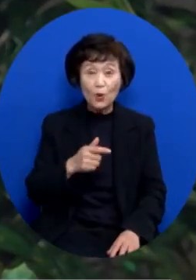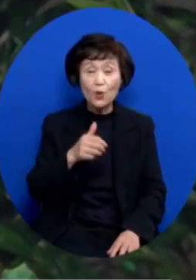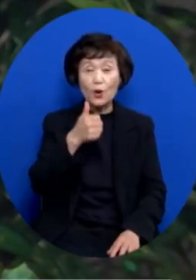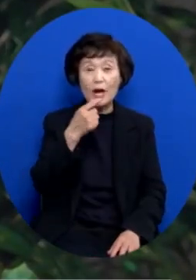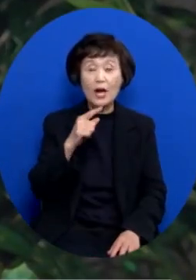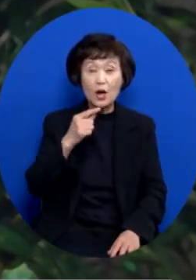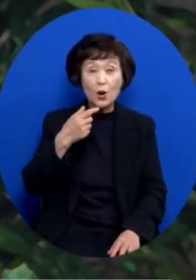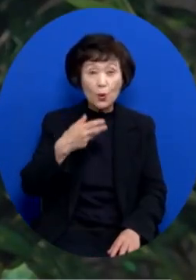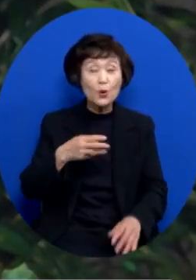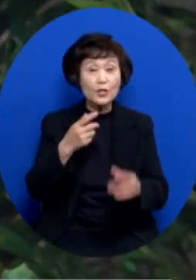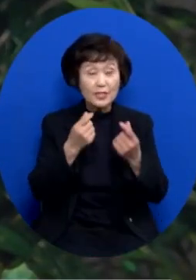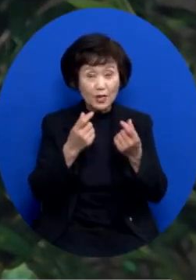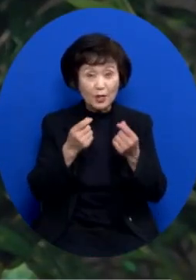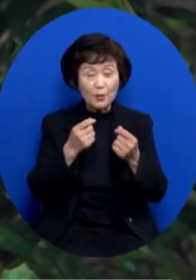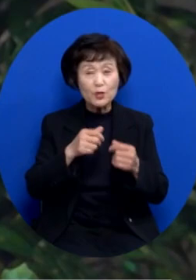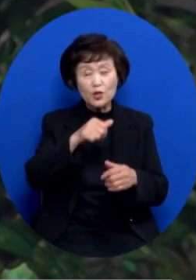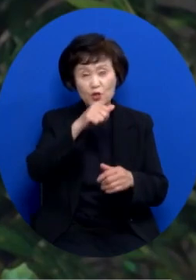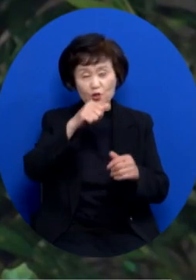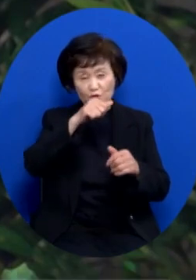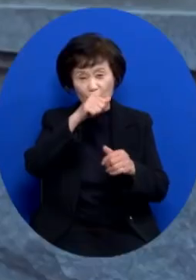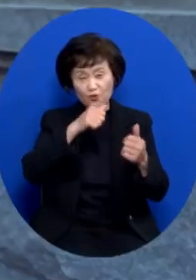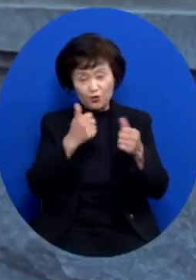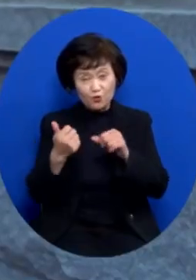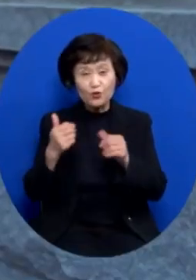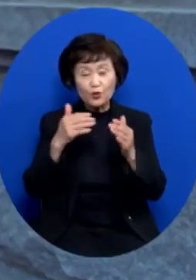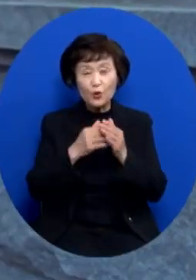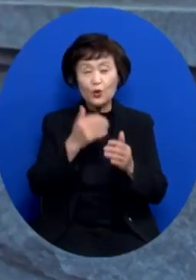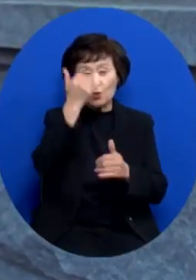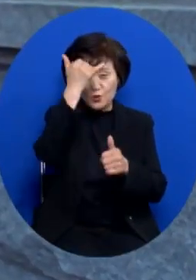위해 죽도록 충성하겠습니다.